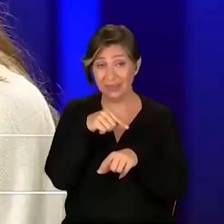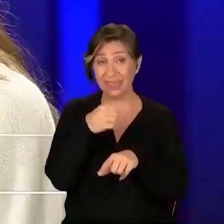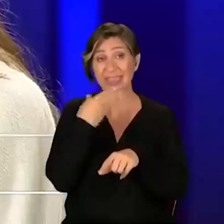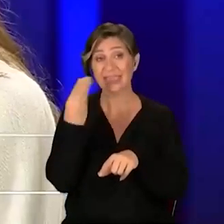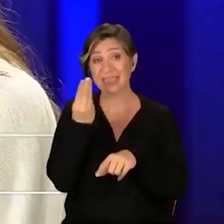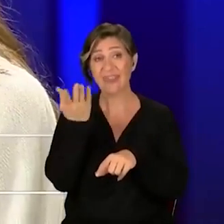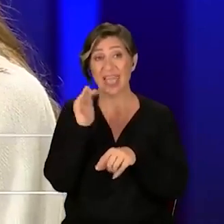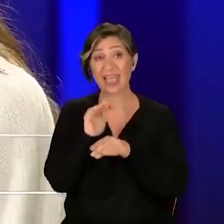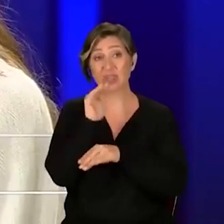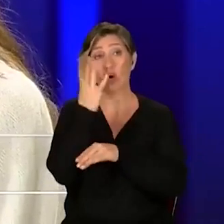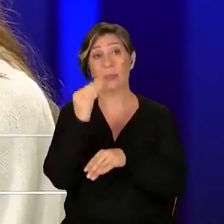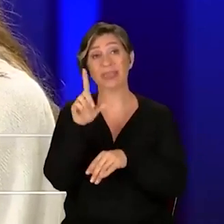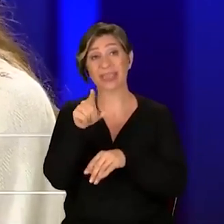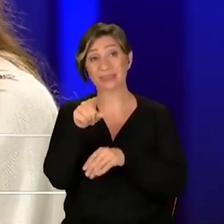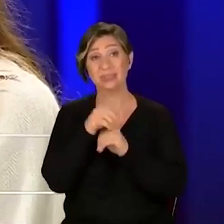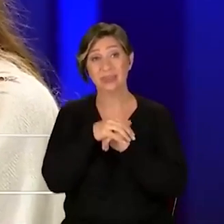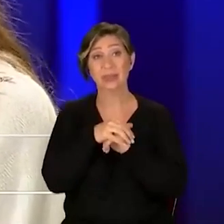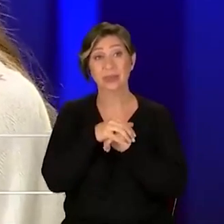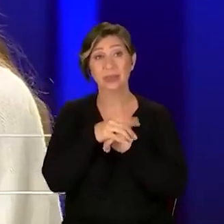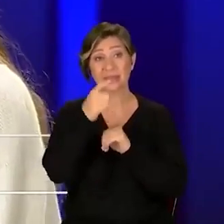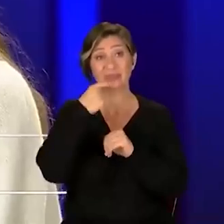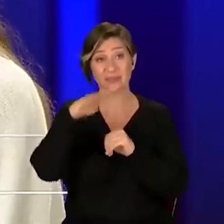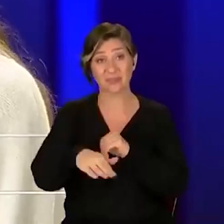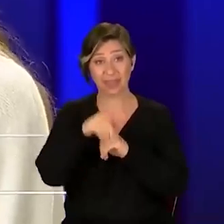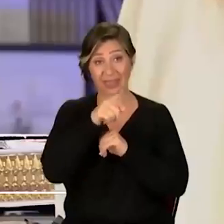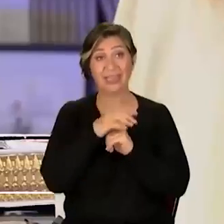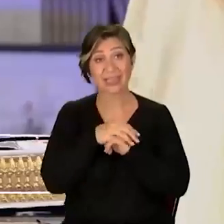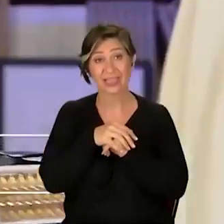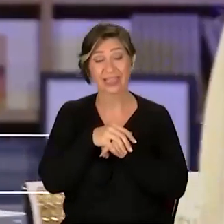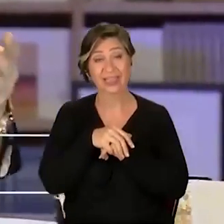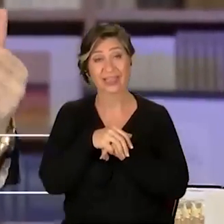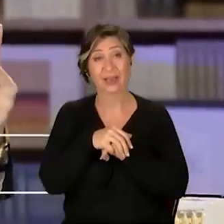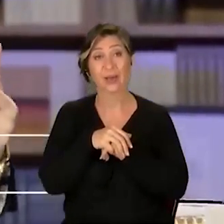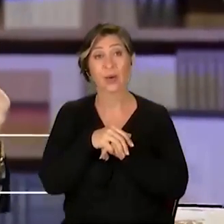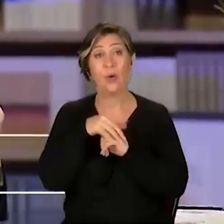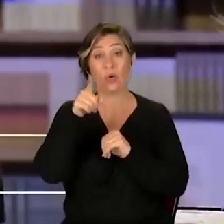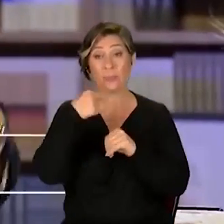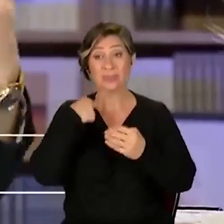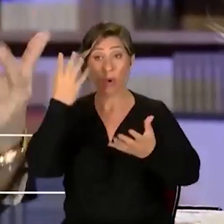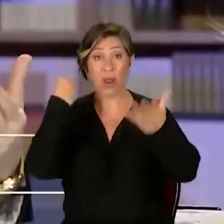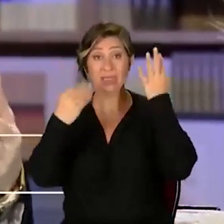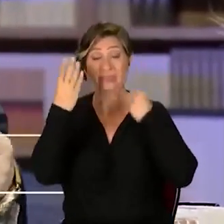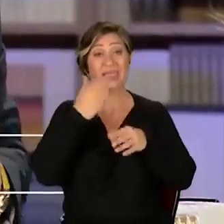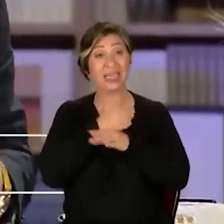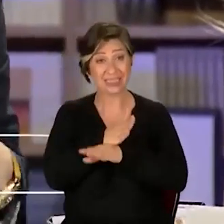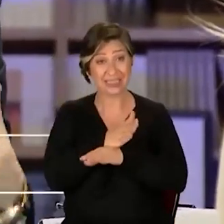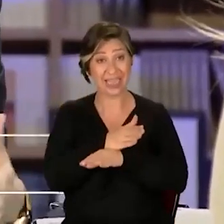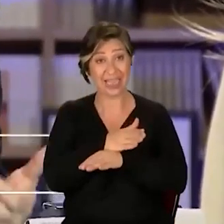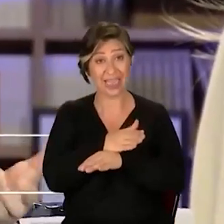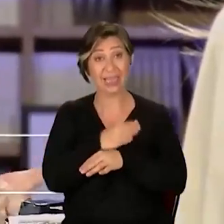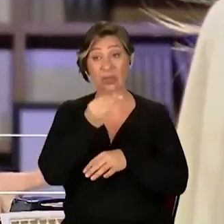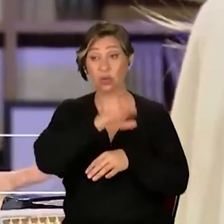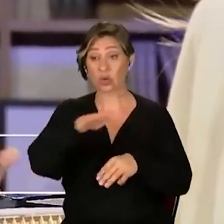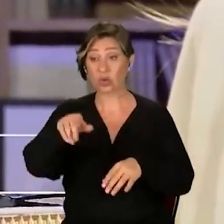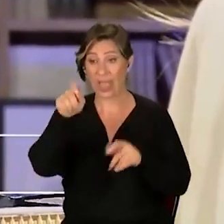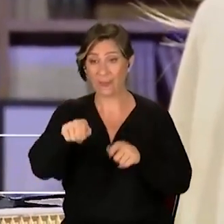genç ya da yaşıyor olmalıydınız yani. Olabilir. Siz benden küçüksünüz. Ve şimdi orada bizim öğrendiğimiz şey aslında